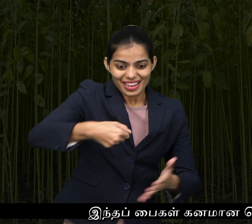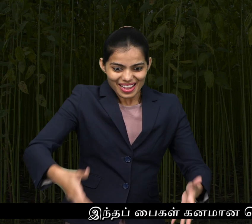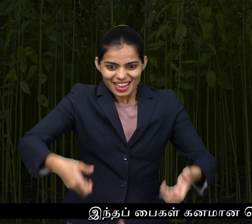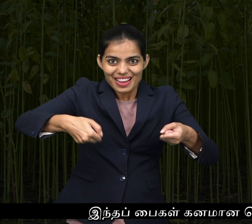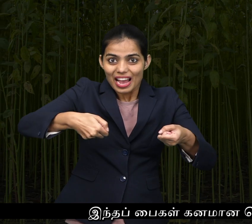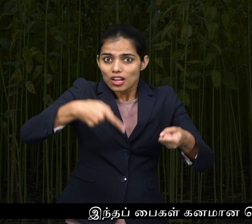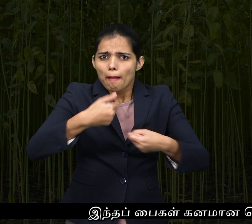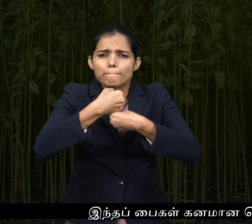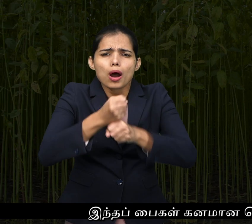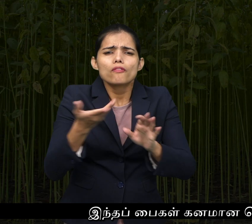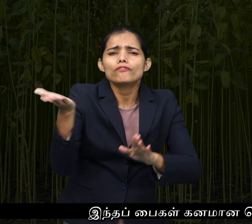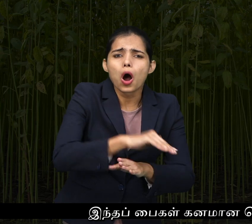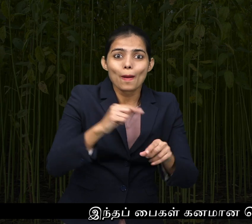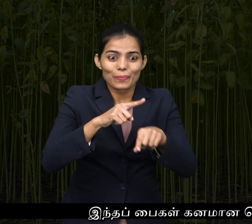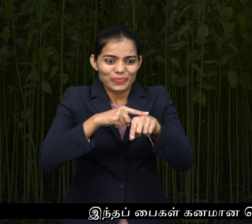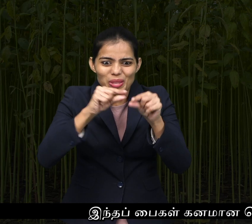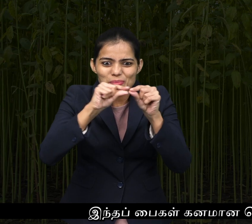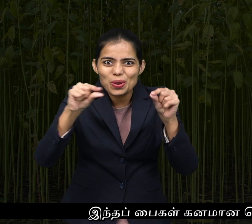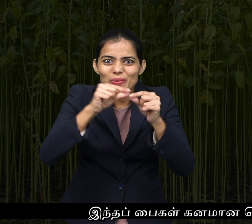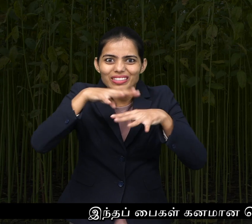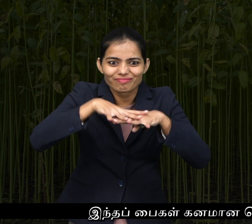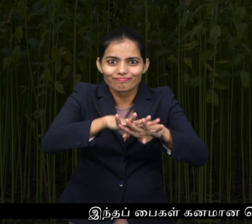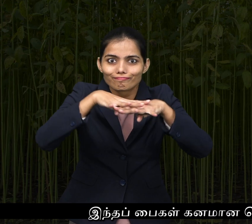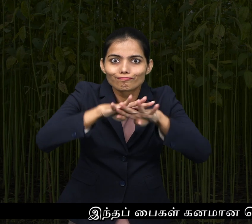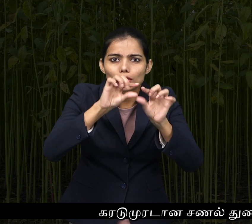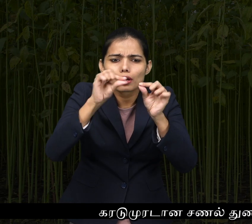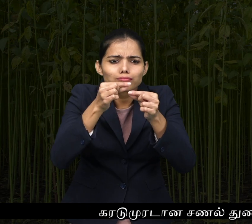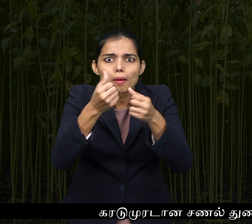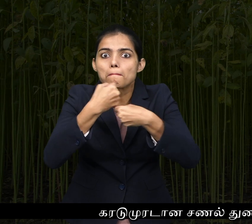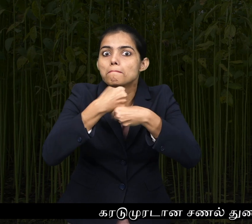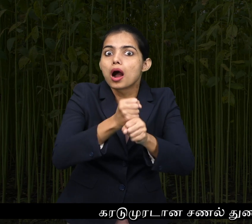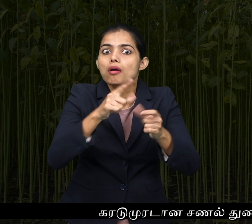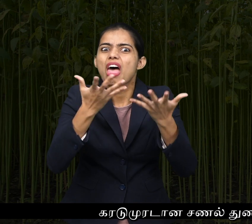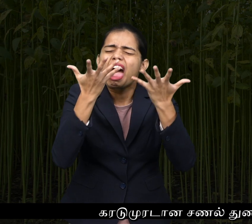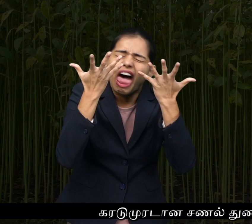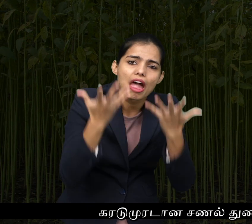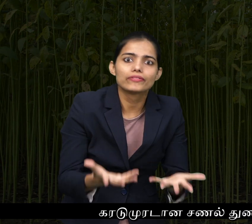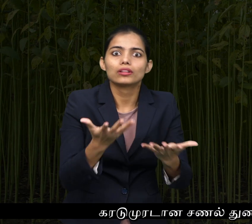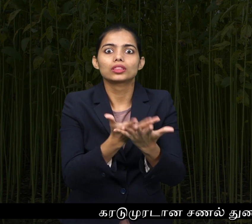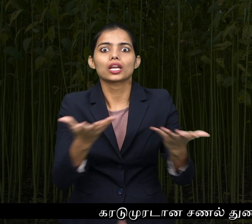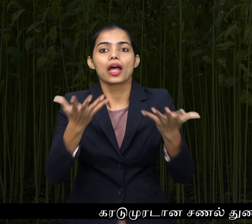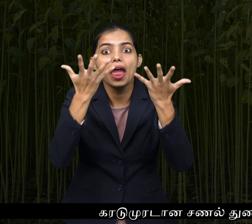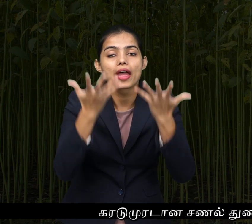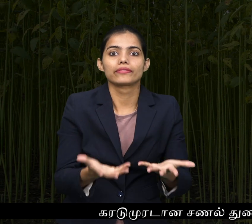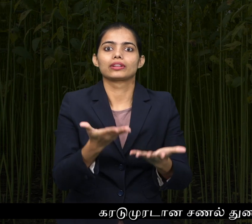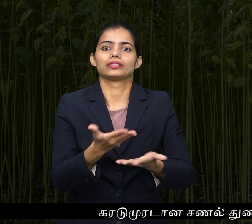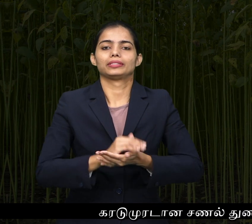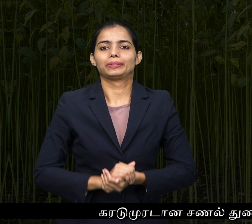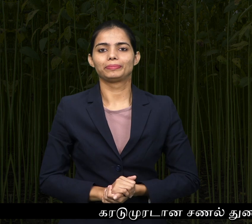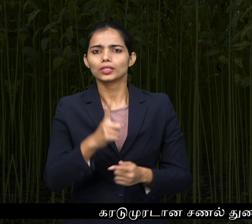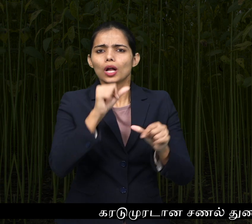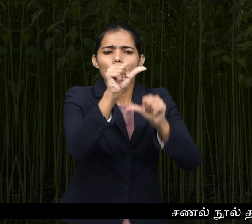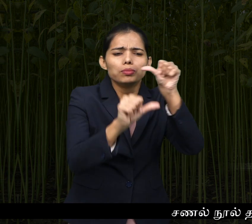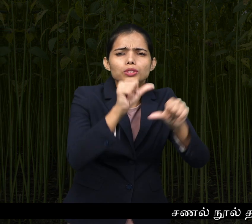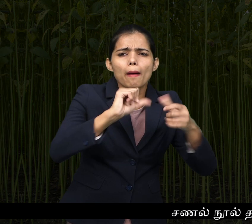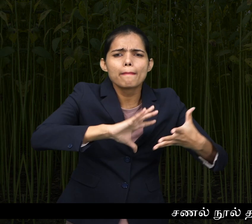இந்த பைகள் கனமான பொருட்களை எடுத்து செல்லக்கூடிய கரடுமுரடான சணல் துணியிலிருந்து